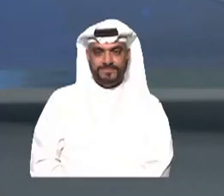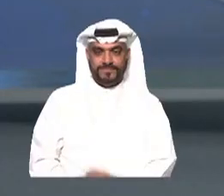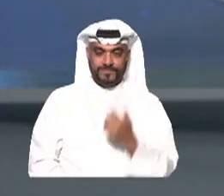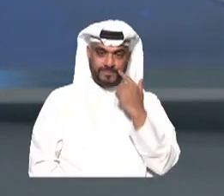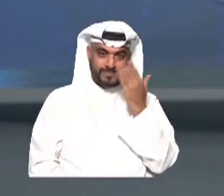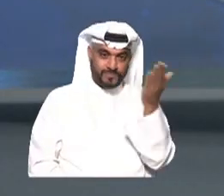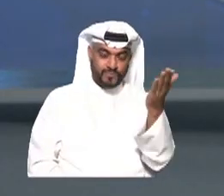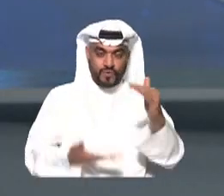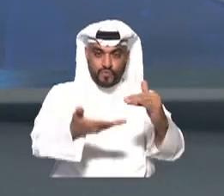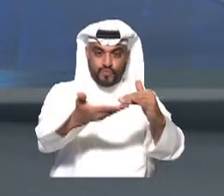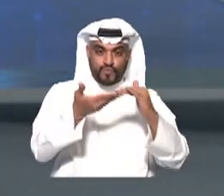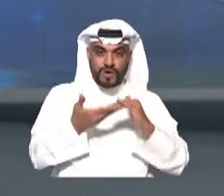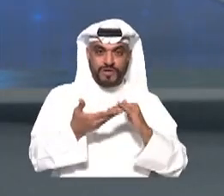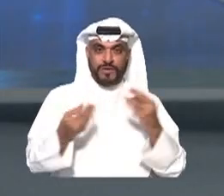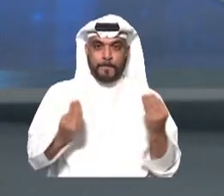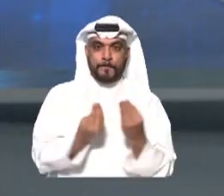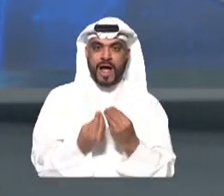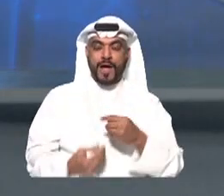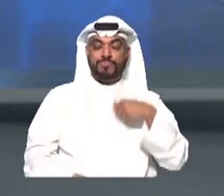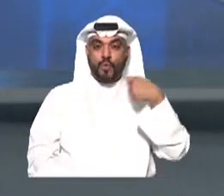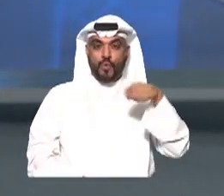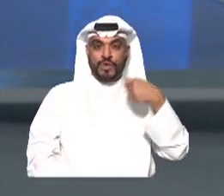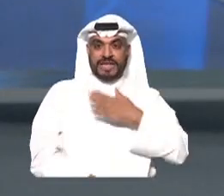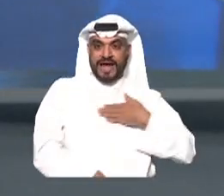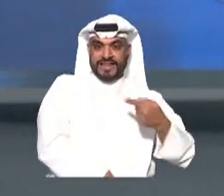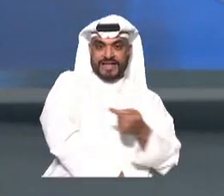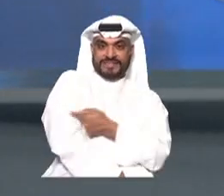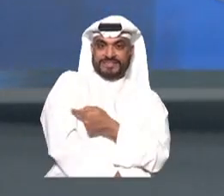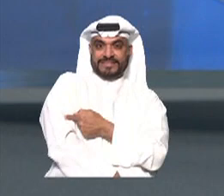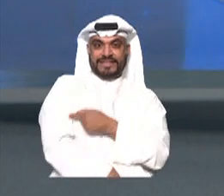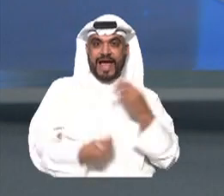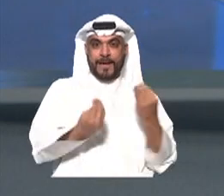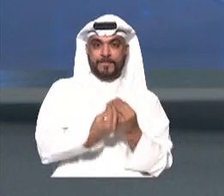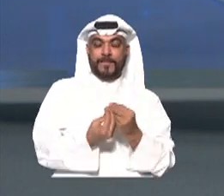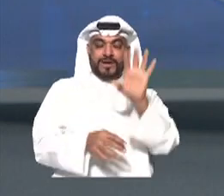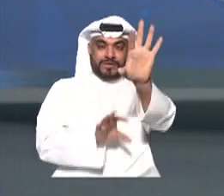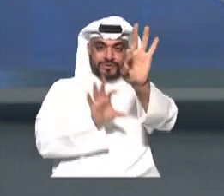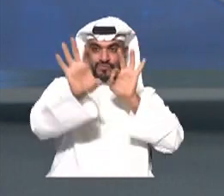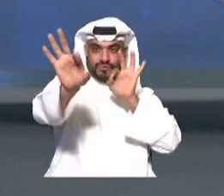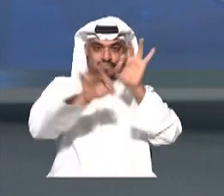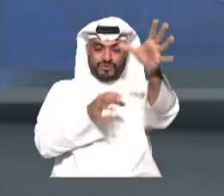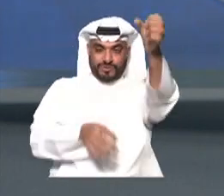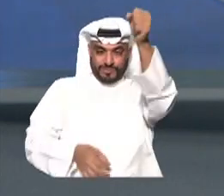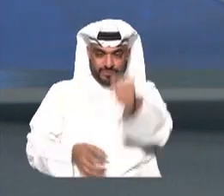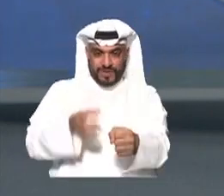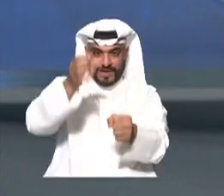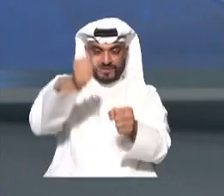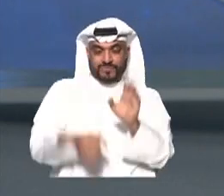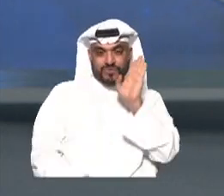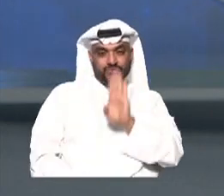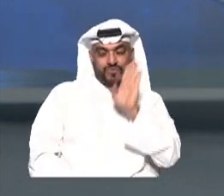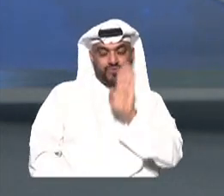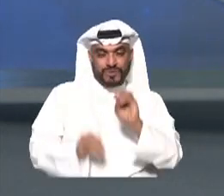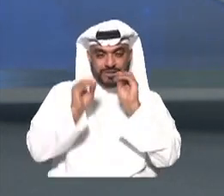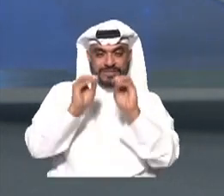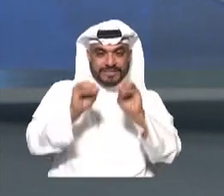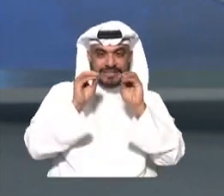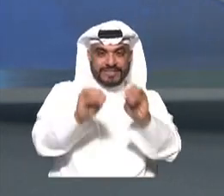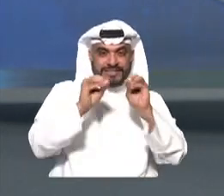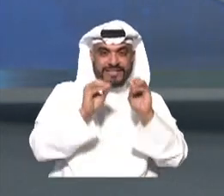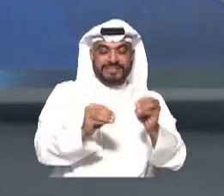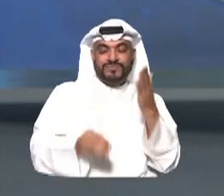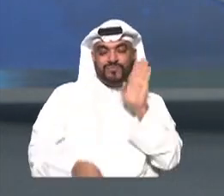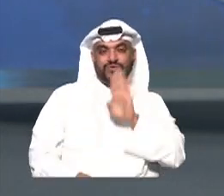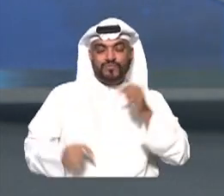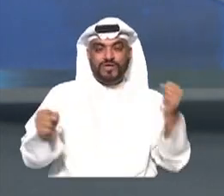استعانت وزارة الصحة ب 500 طالب وطالبة من كلية التمريض في الهيئة العامة للتعليم التطبيقي